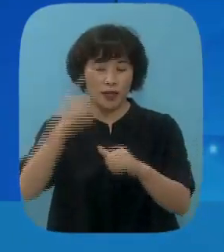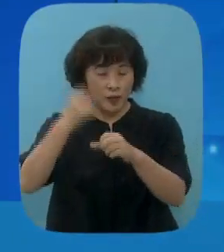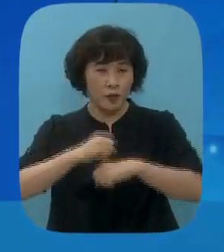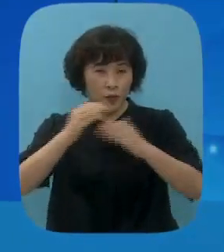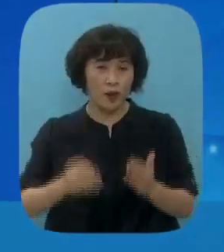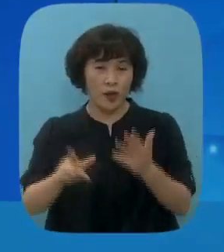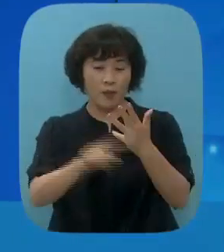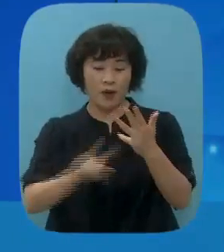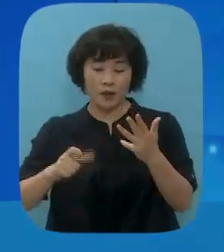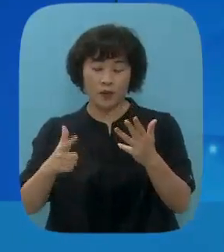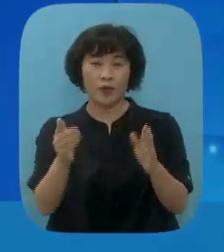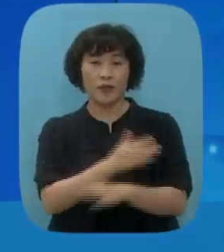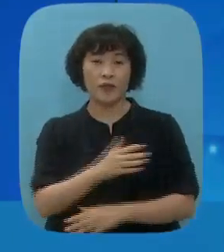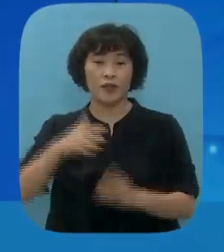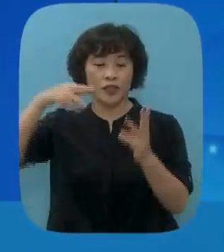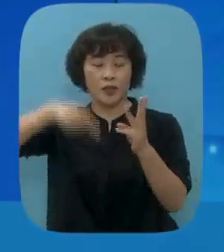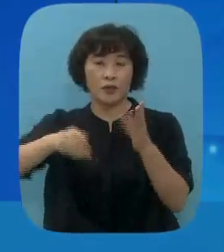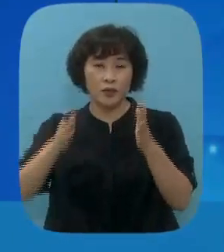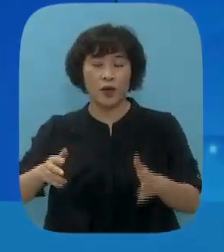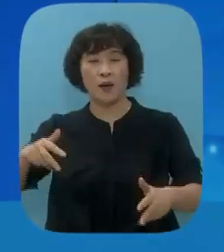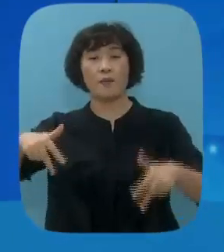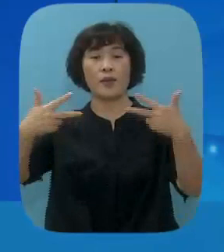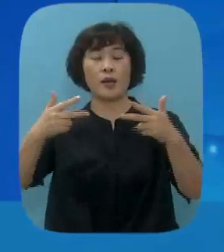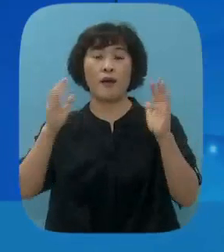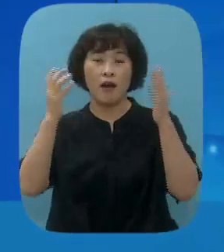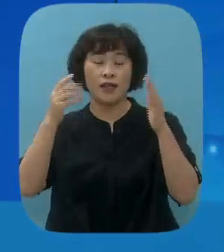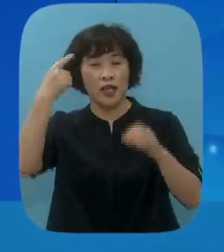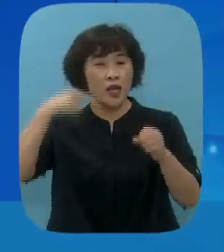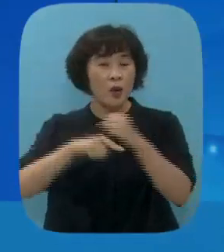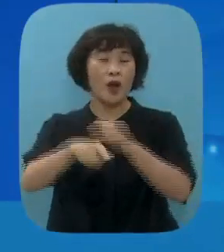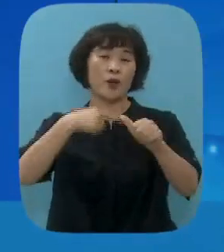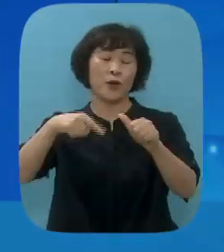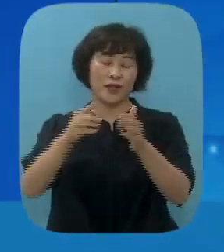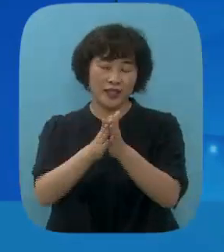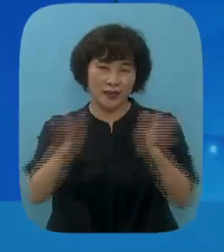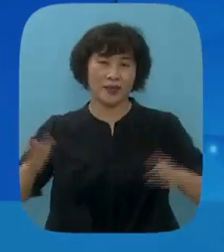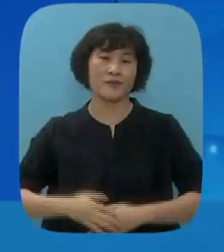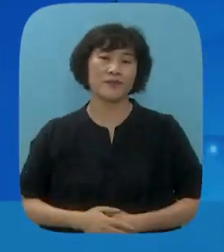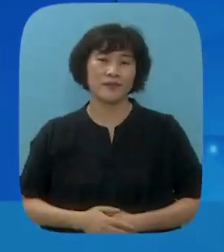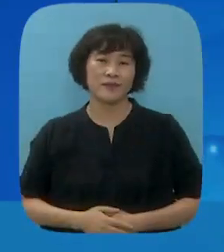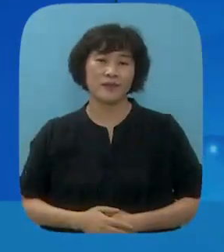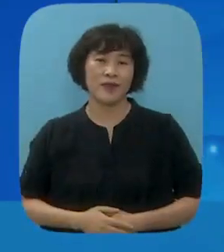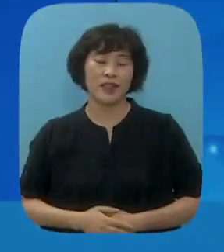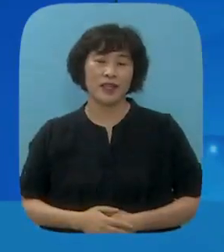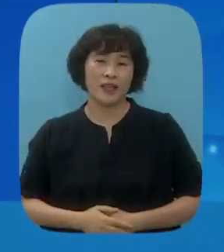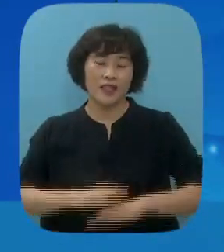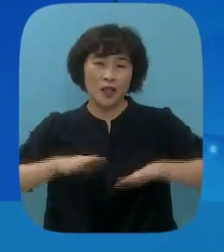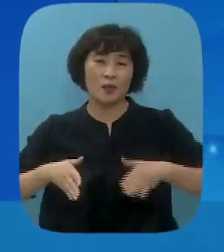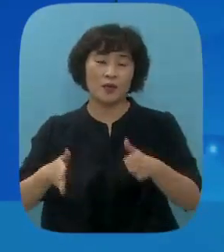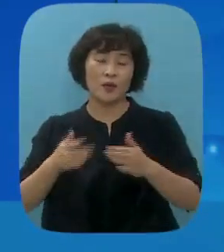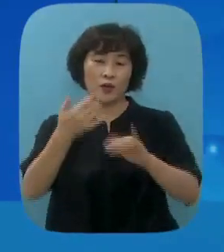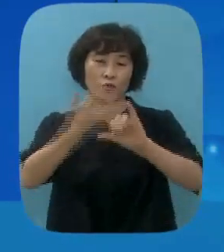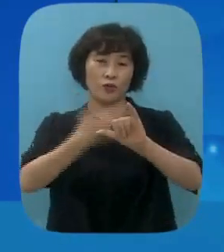전남보건환경연구원은 8월 16일부터 3주 동안 비대면 온라인 어린이 과학교실을 운영합니다. 온라인 과학교실은